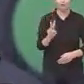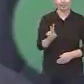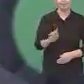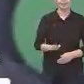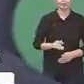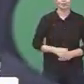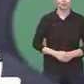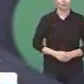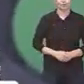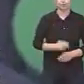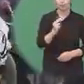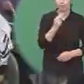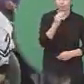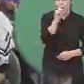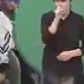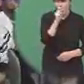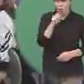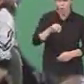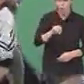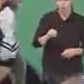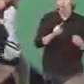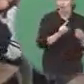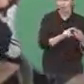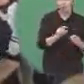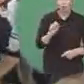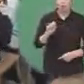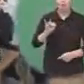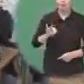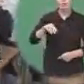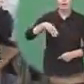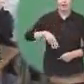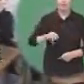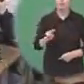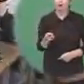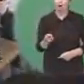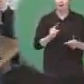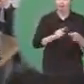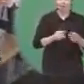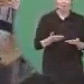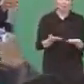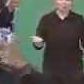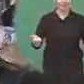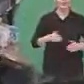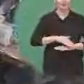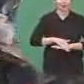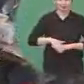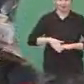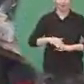れていて恋の好味ソースがけとさ揚げが提供され